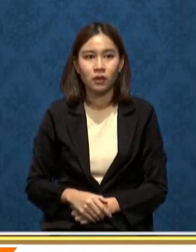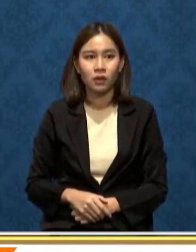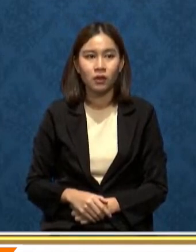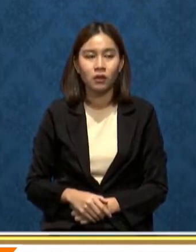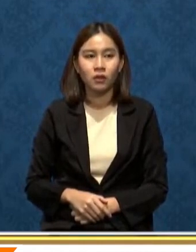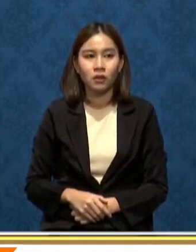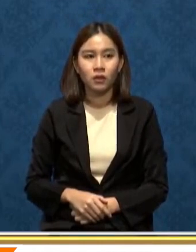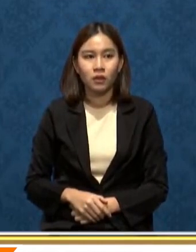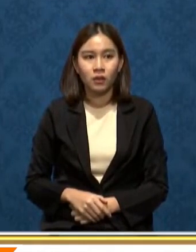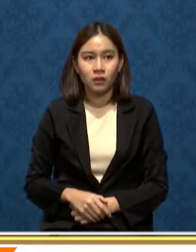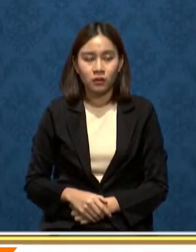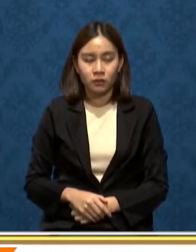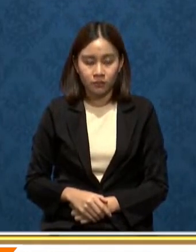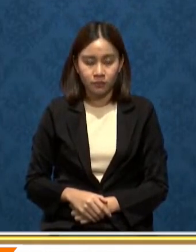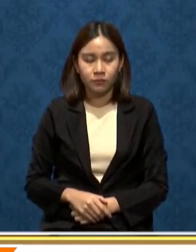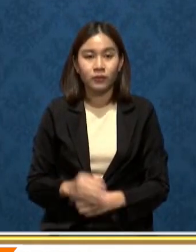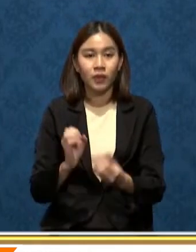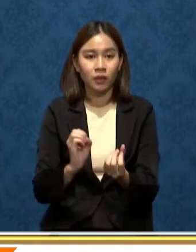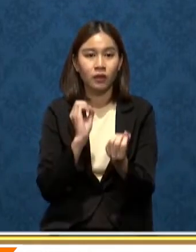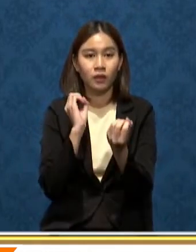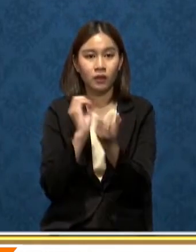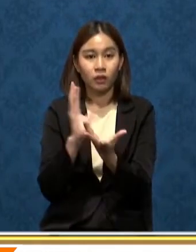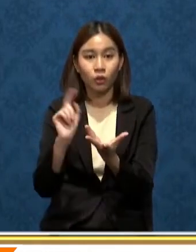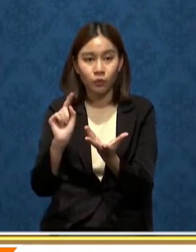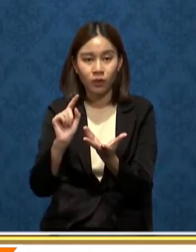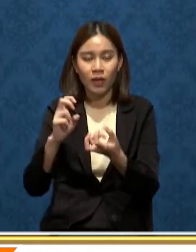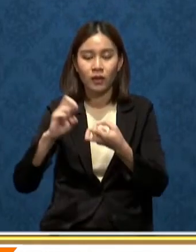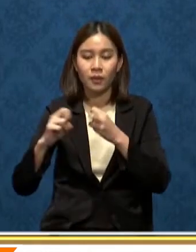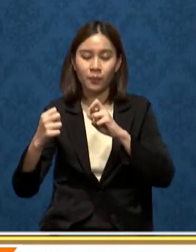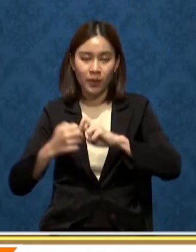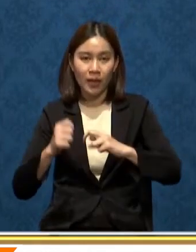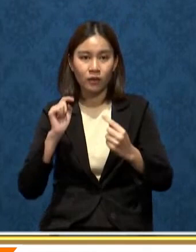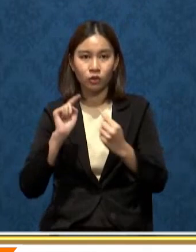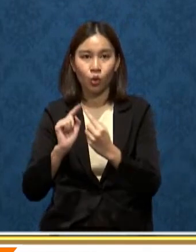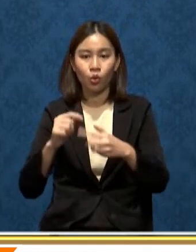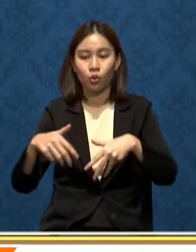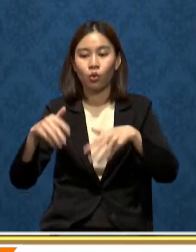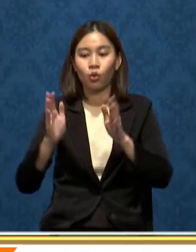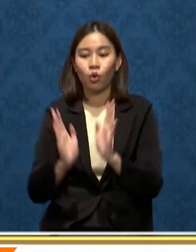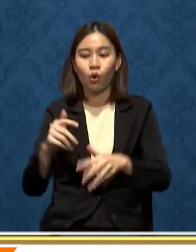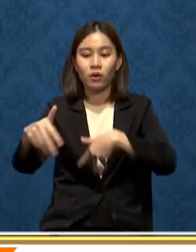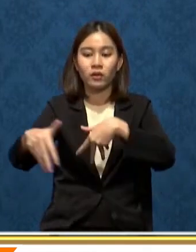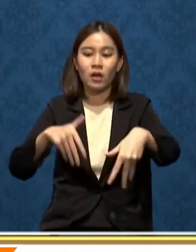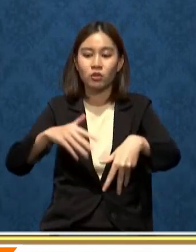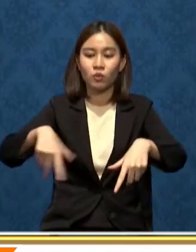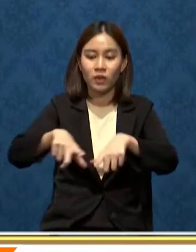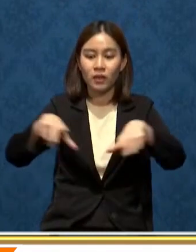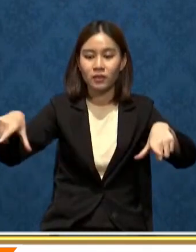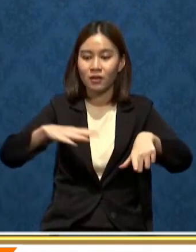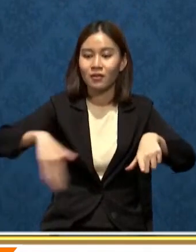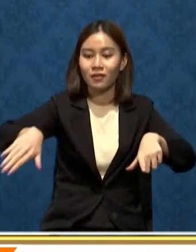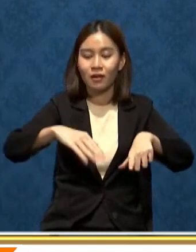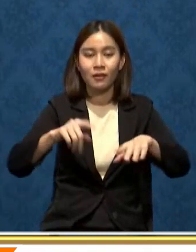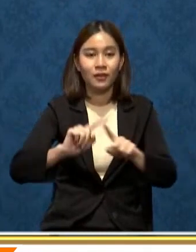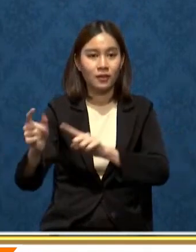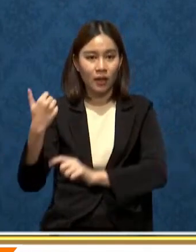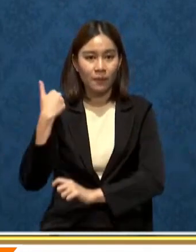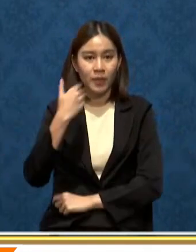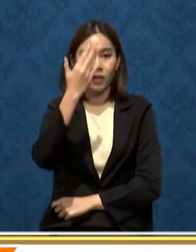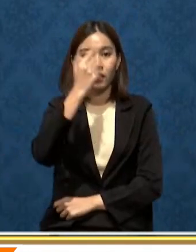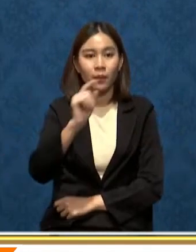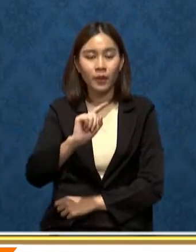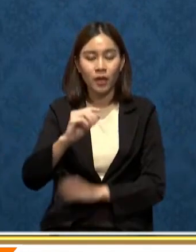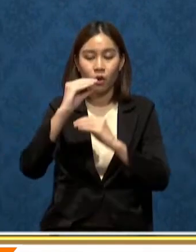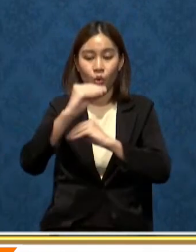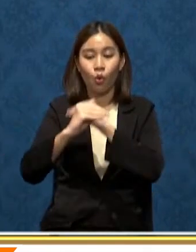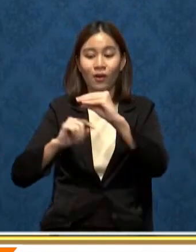อีกทั้งอย่างส่ผลกระทบและสรางปัญหาให้กับคนในพืนที่ นாนัประการเภตพอที่มา